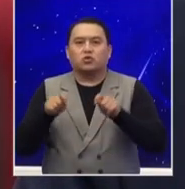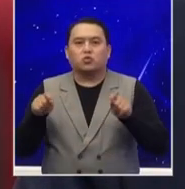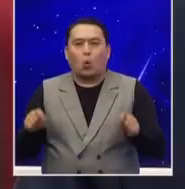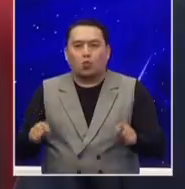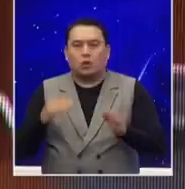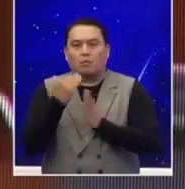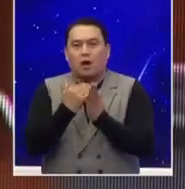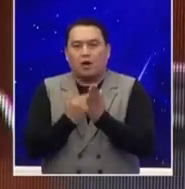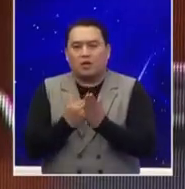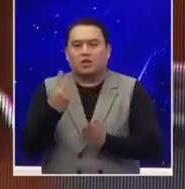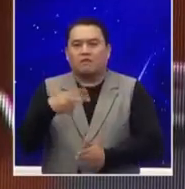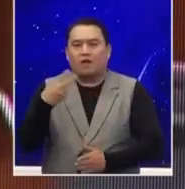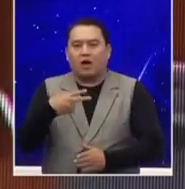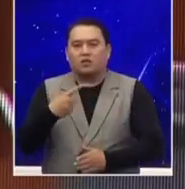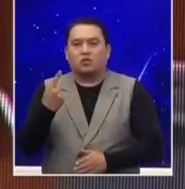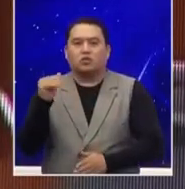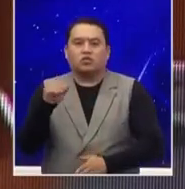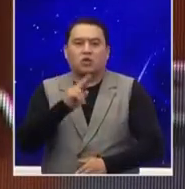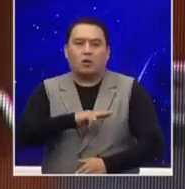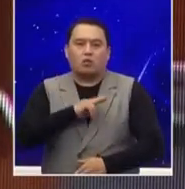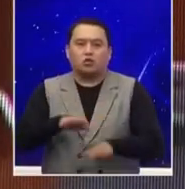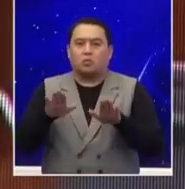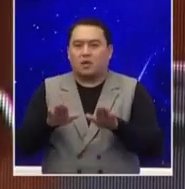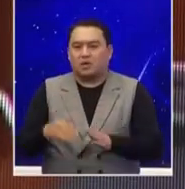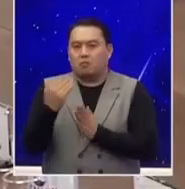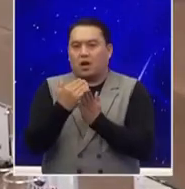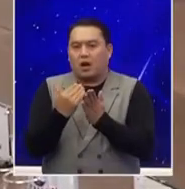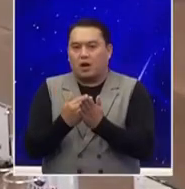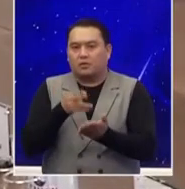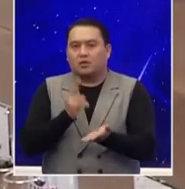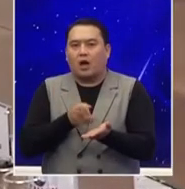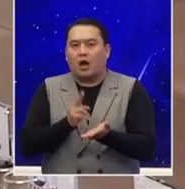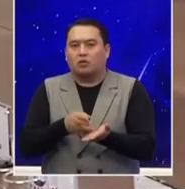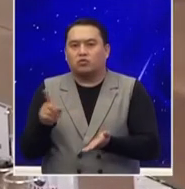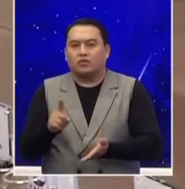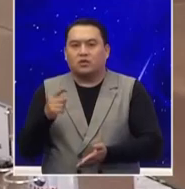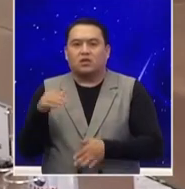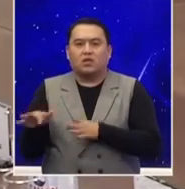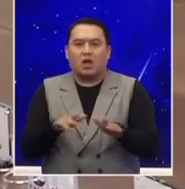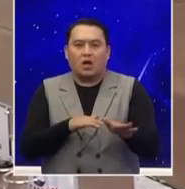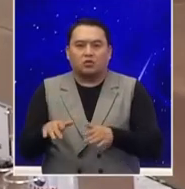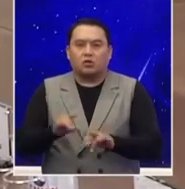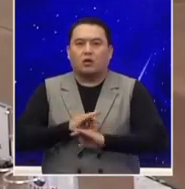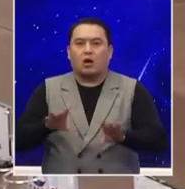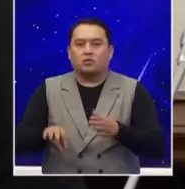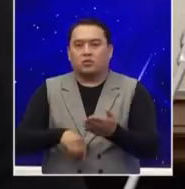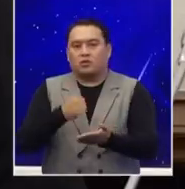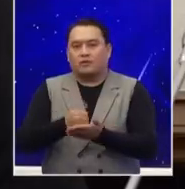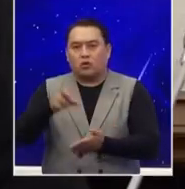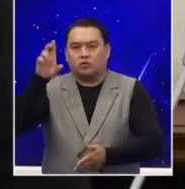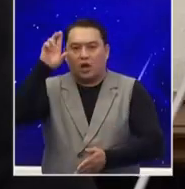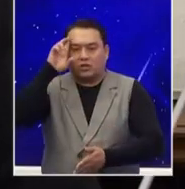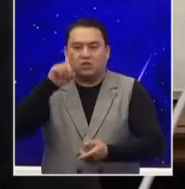ей создано порядка 21000 рабочих мест программа уже доказала свою действенность подчеркнул глава государства